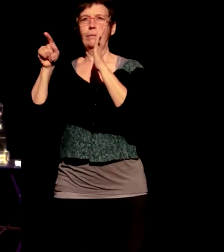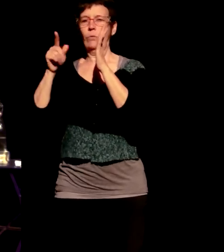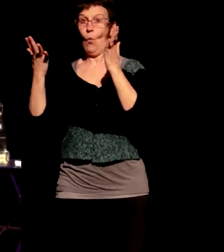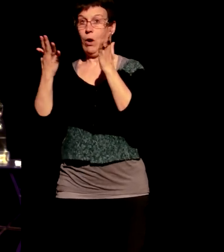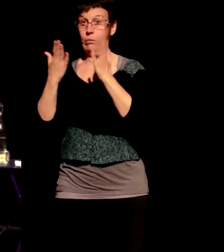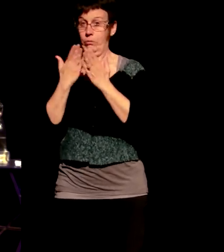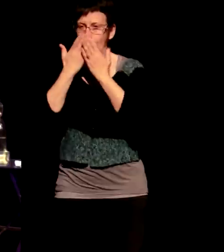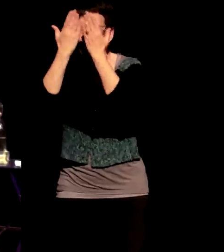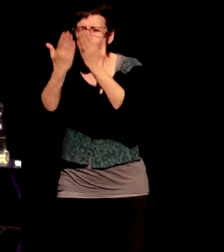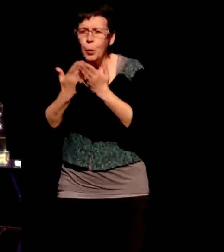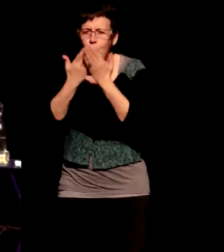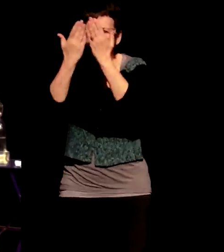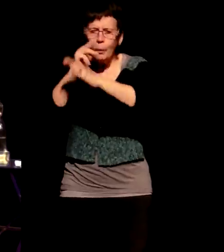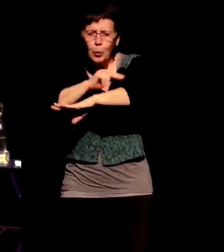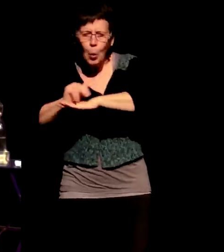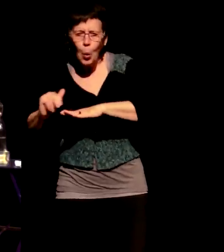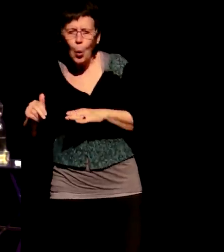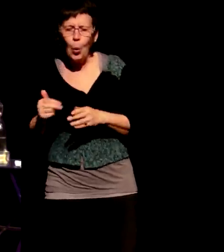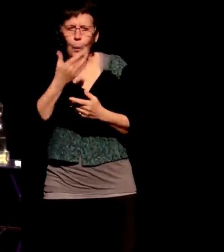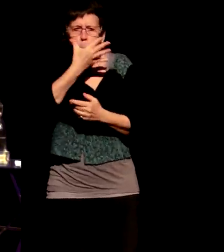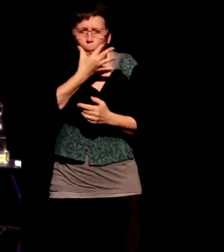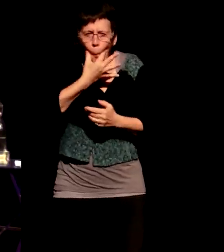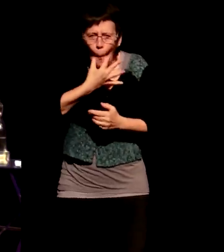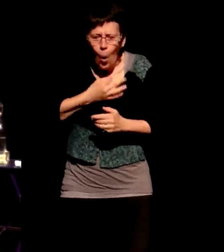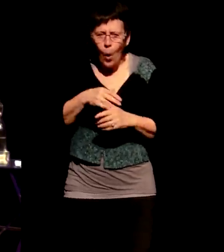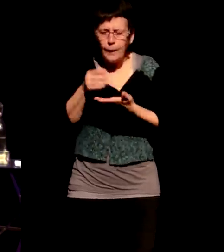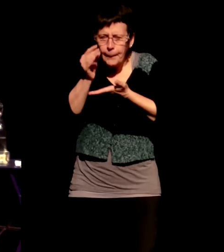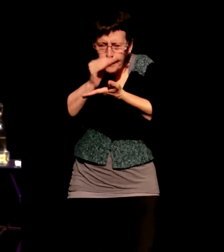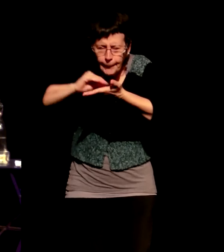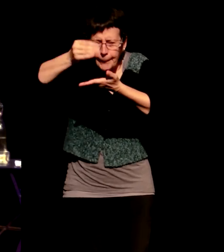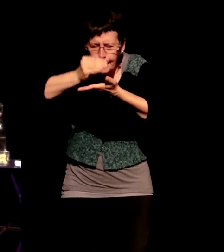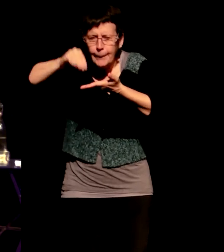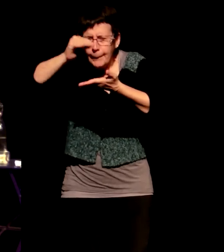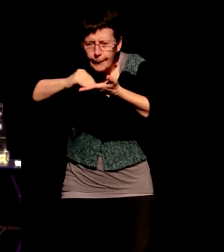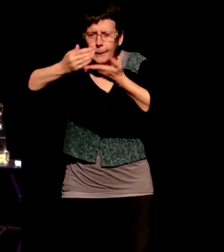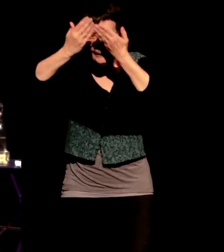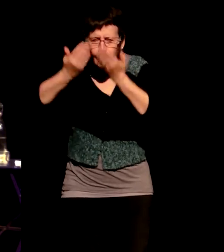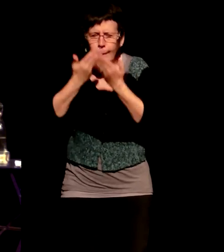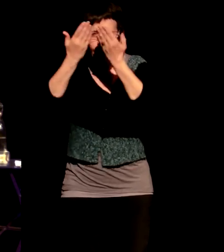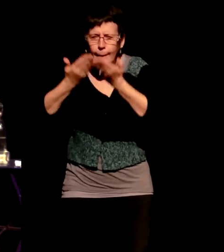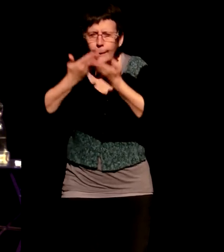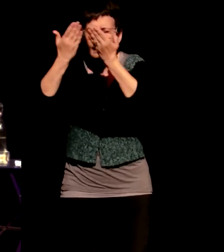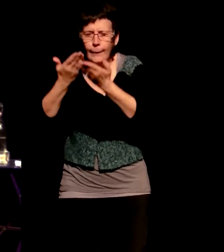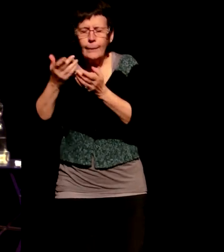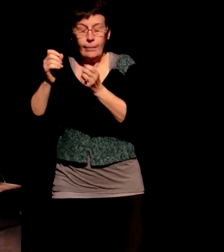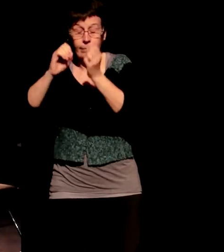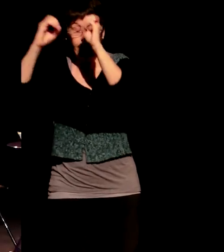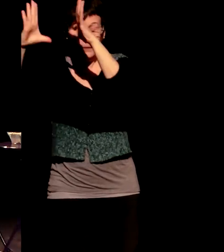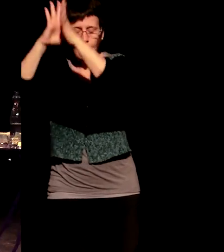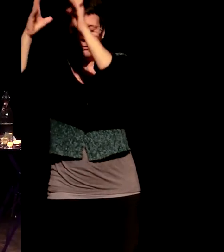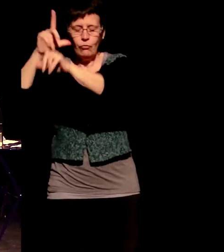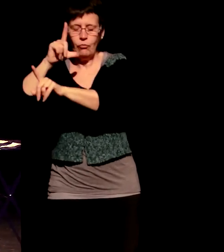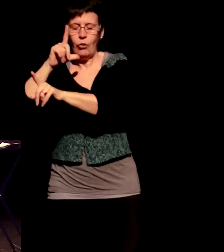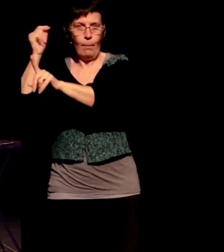temps à son bureau, qui est pâle, qui est maigrelé, et qui passe son temps à écrire et à étudier. Et elle dit, quand ces hommes sont arrivés en